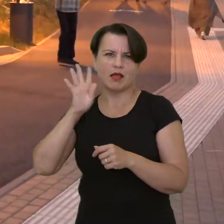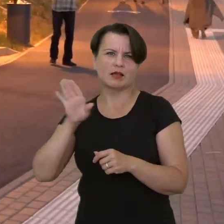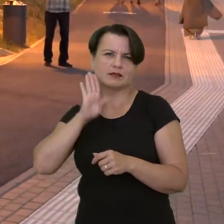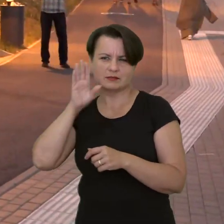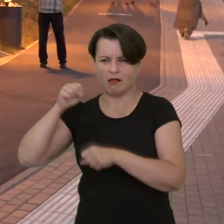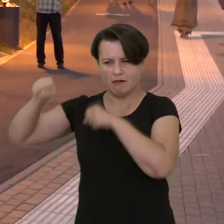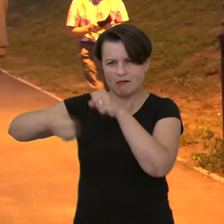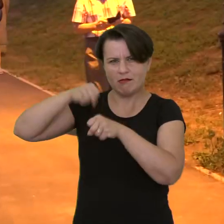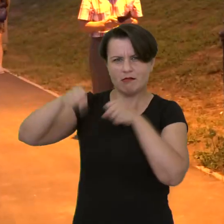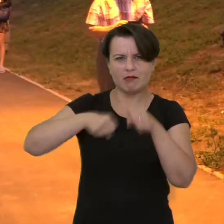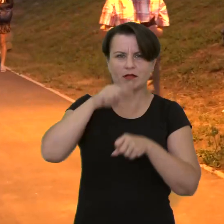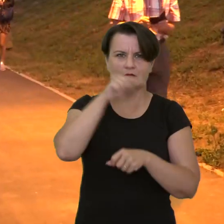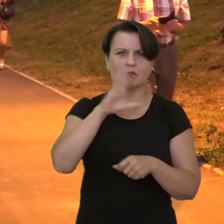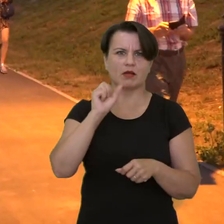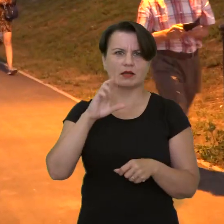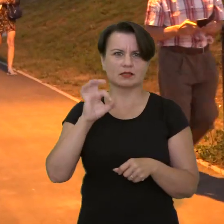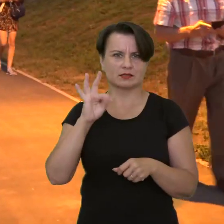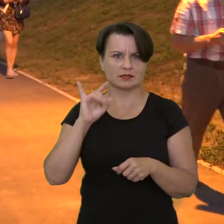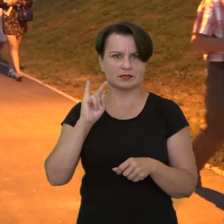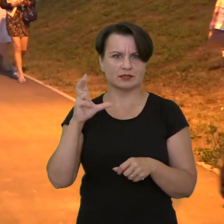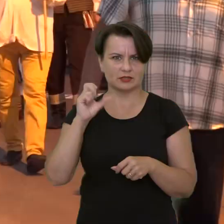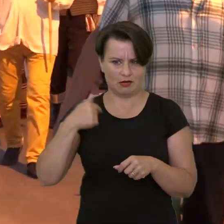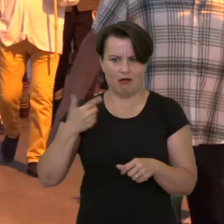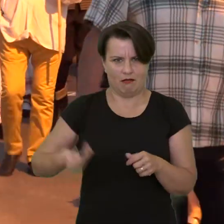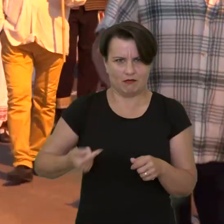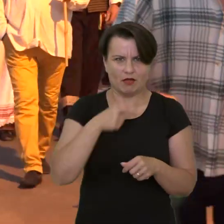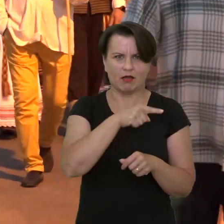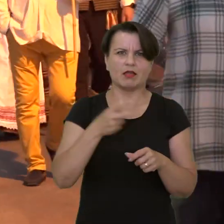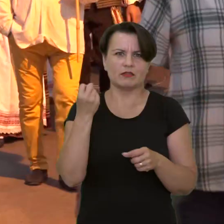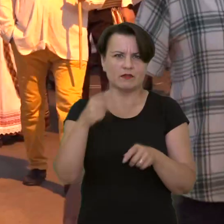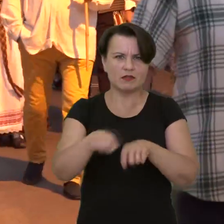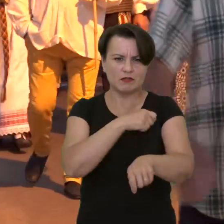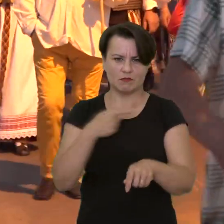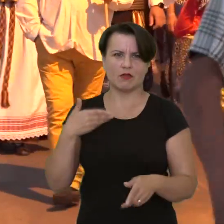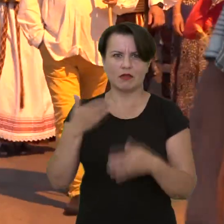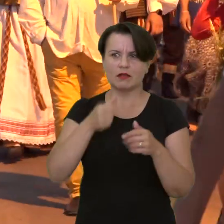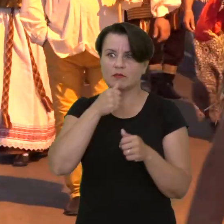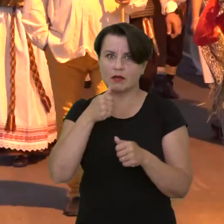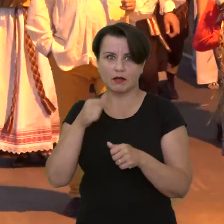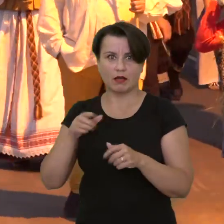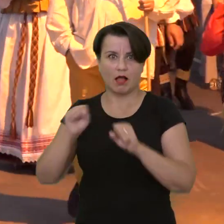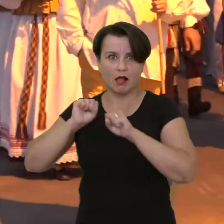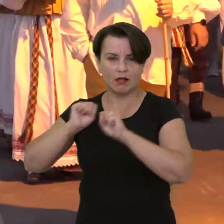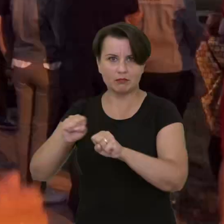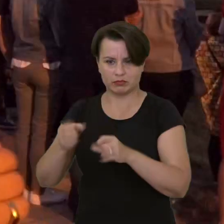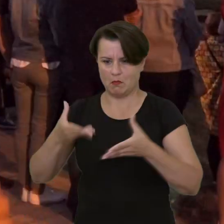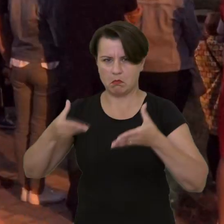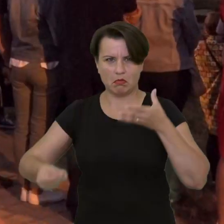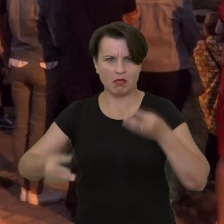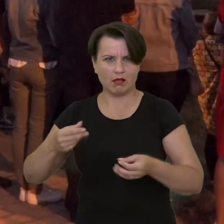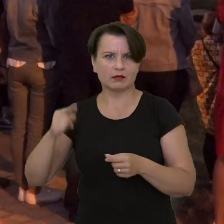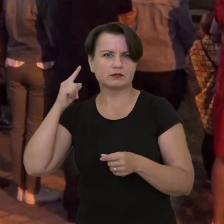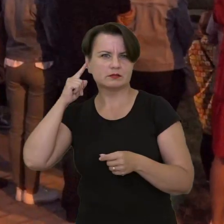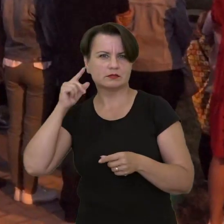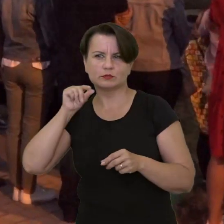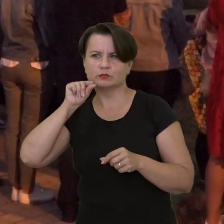ryte, kokį 5-4 ryto jau mini iš tų joninių, iki barstyčių koks 12 km ir tas sustoji pelkėse